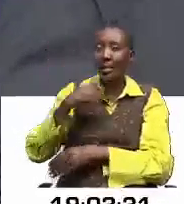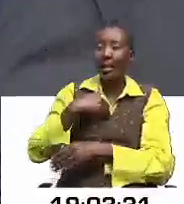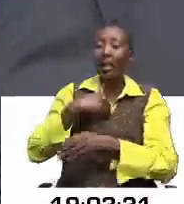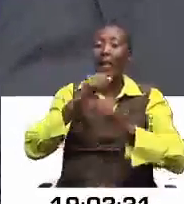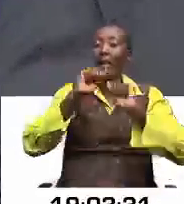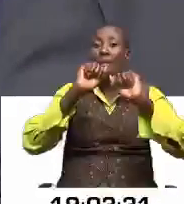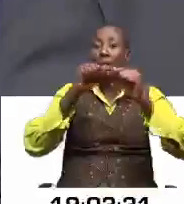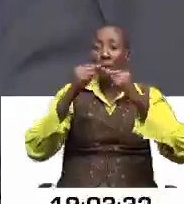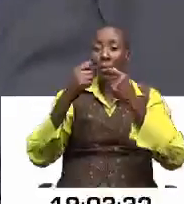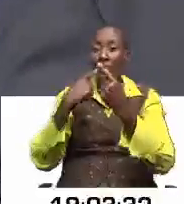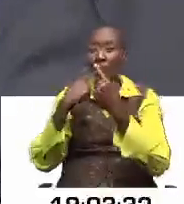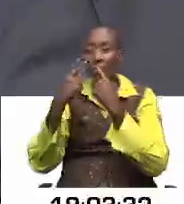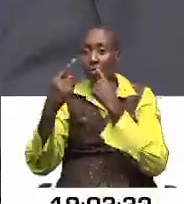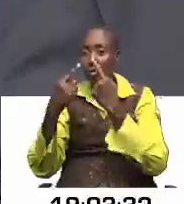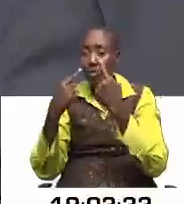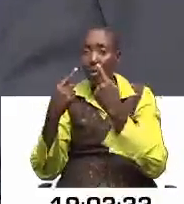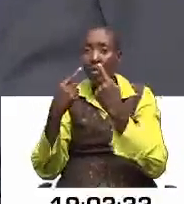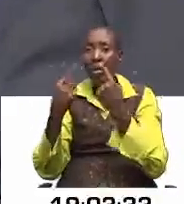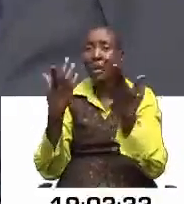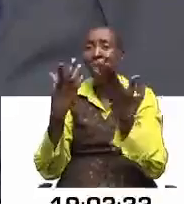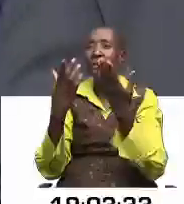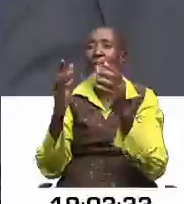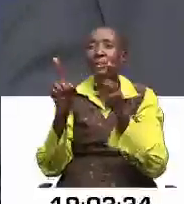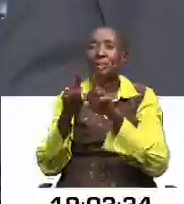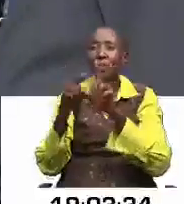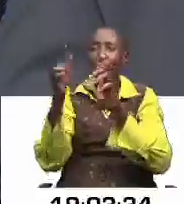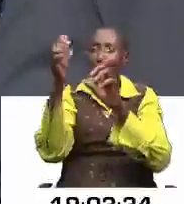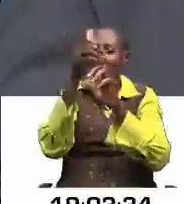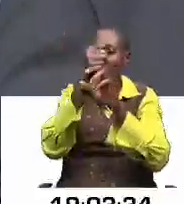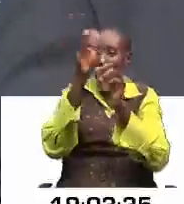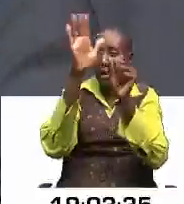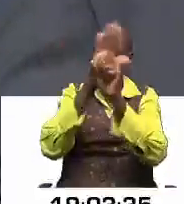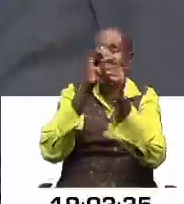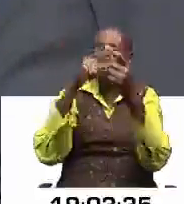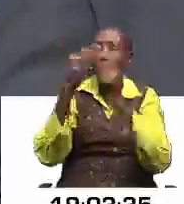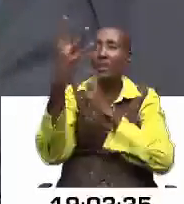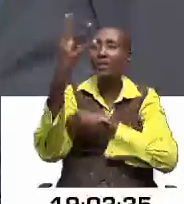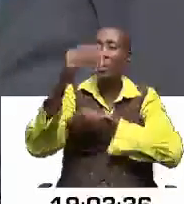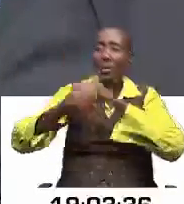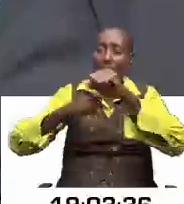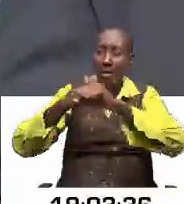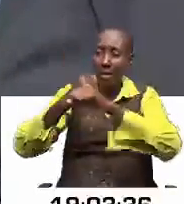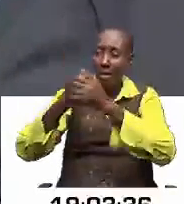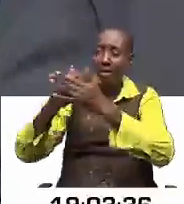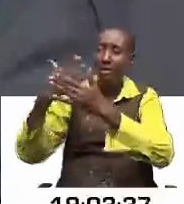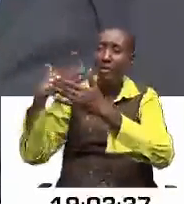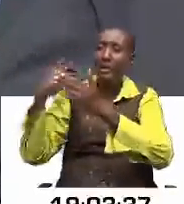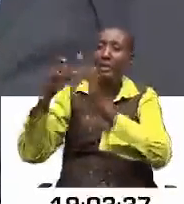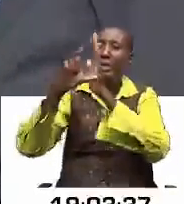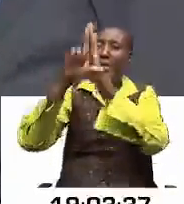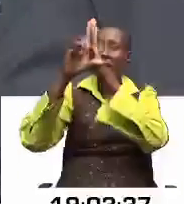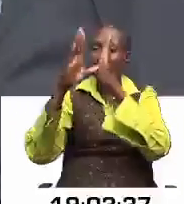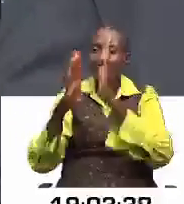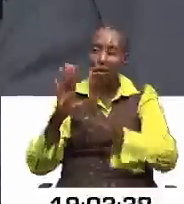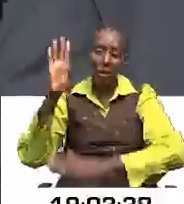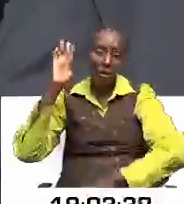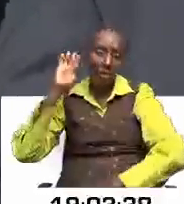wa kuongea na kufanya masuala mengi. Lakini miaka mine iliyopita mawakili